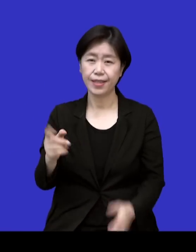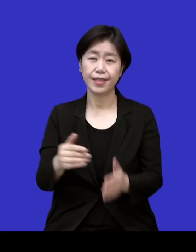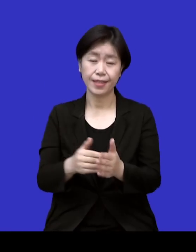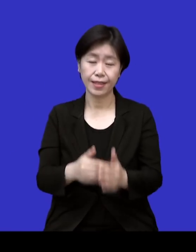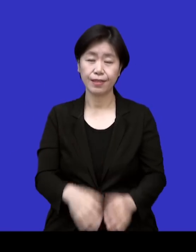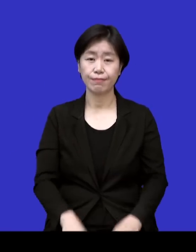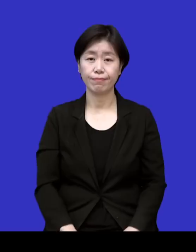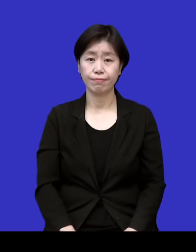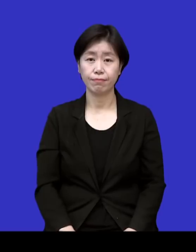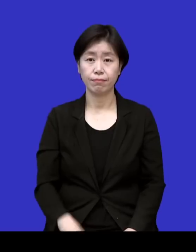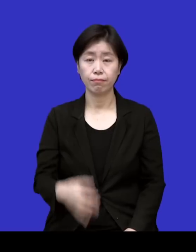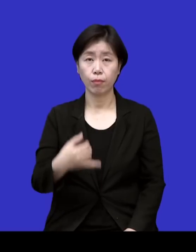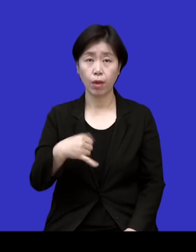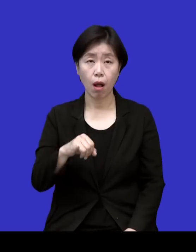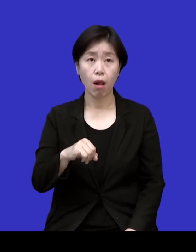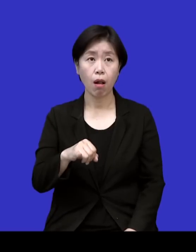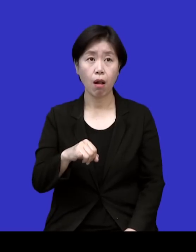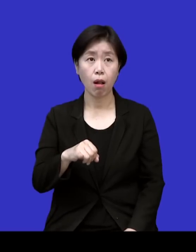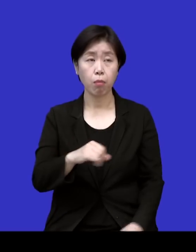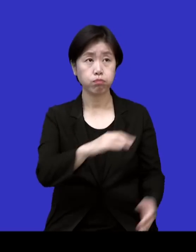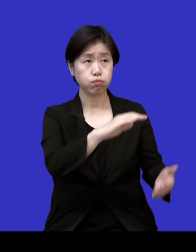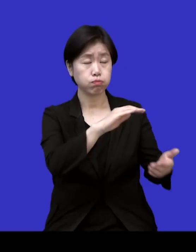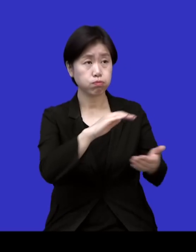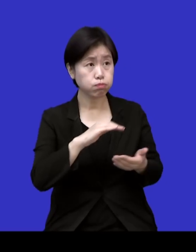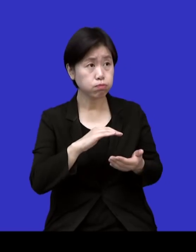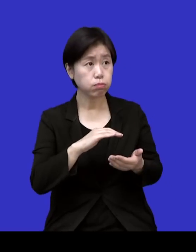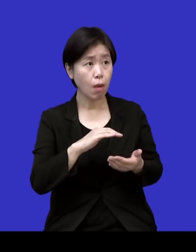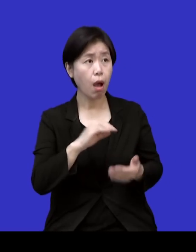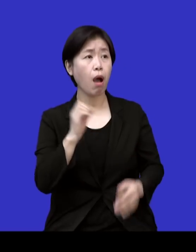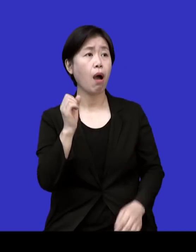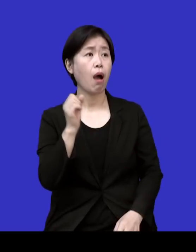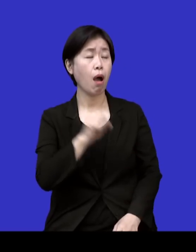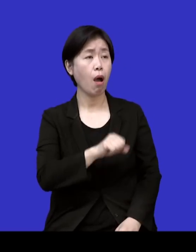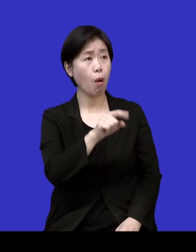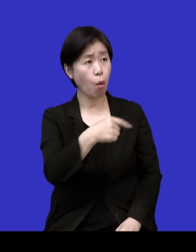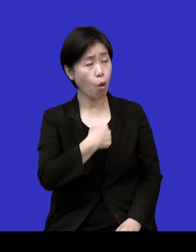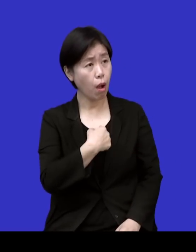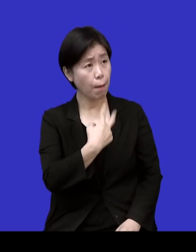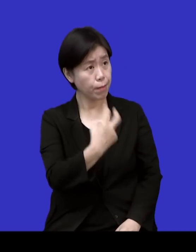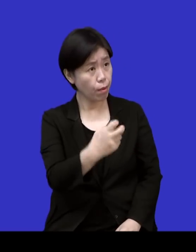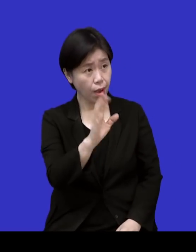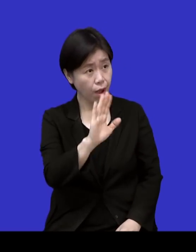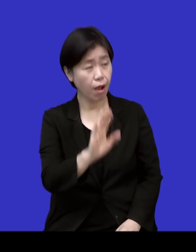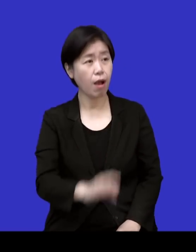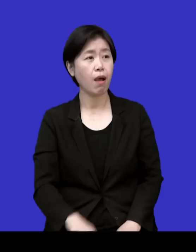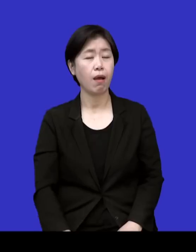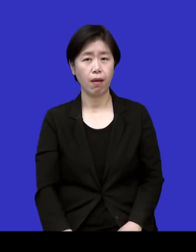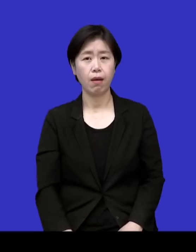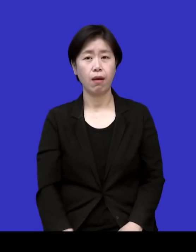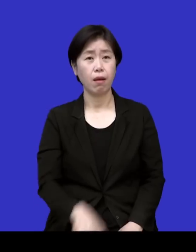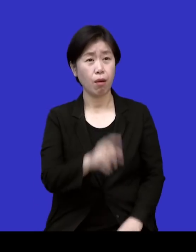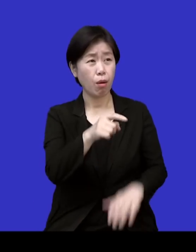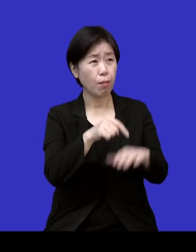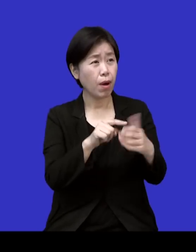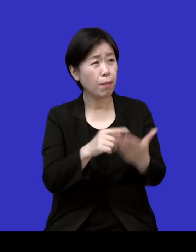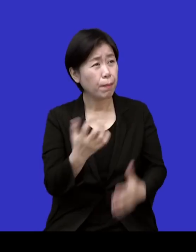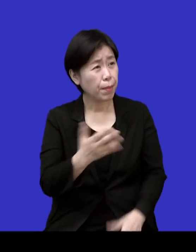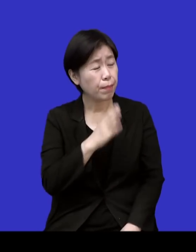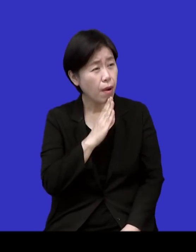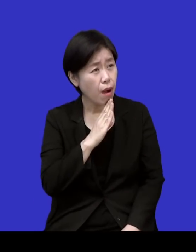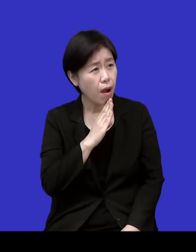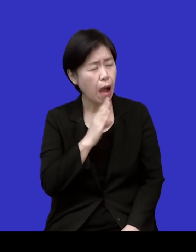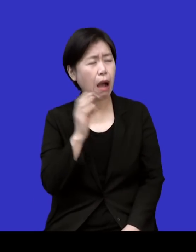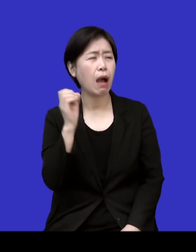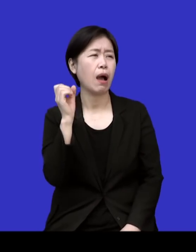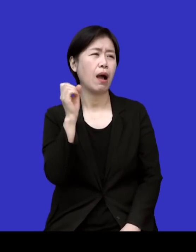근데 이제 하연이가 엄마가 내가 미워서 그런 게 아니구나. 엄마가 마음이 아파서 그랬던